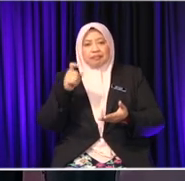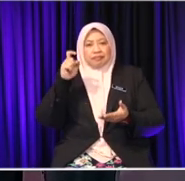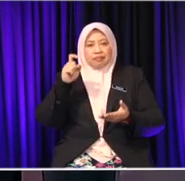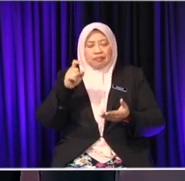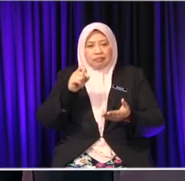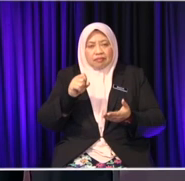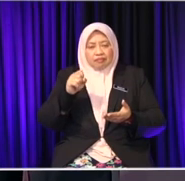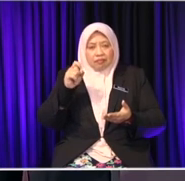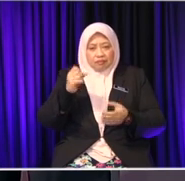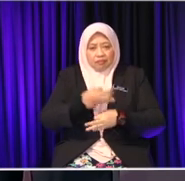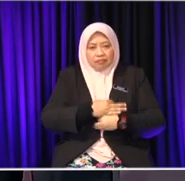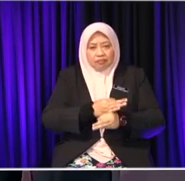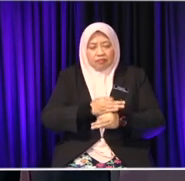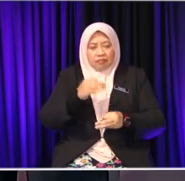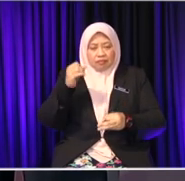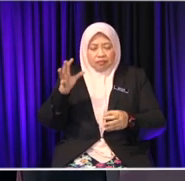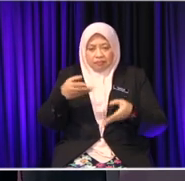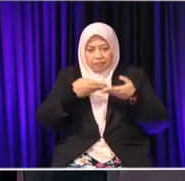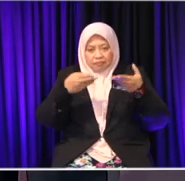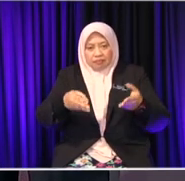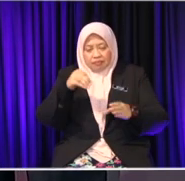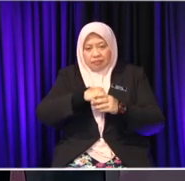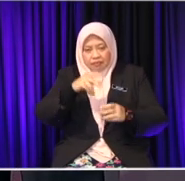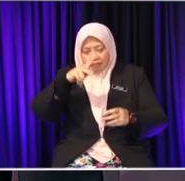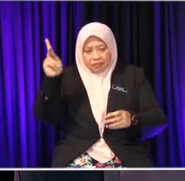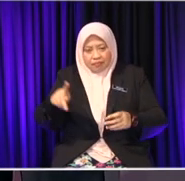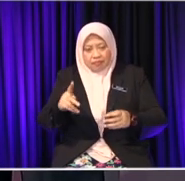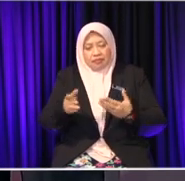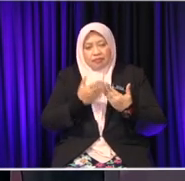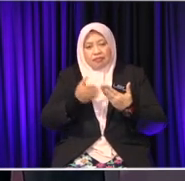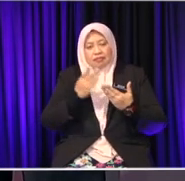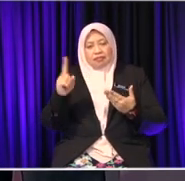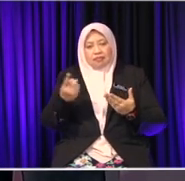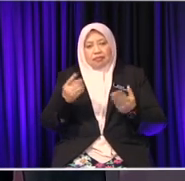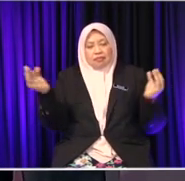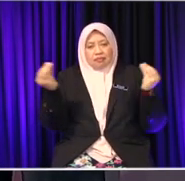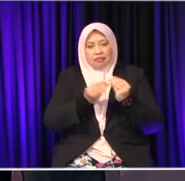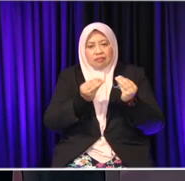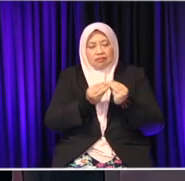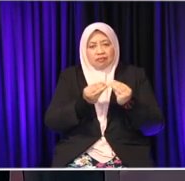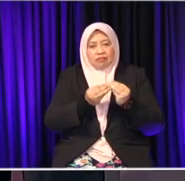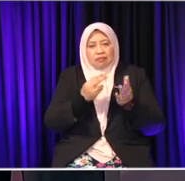Tetapi kalau kita ingat lagi bagus coba sangat senang yaitu jumlah nilai